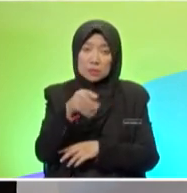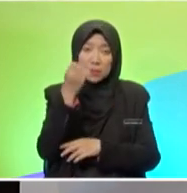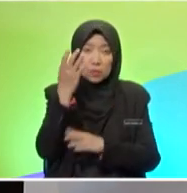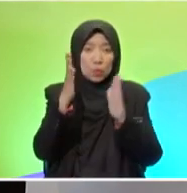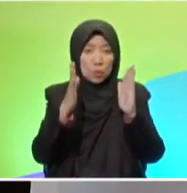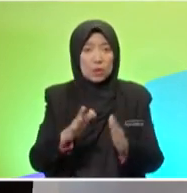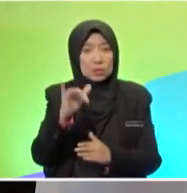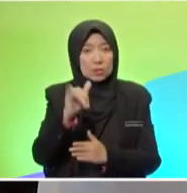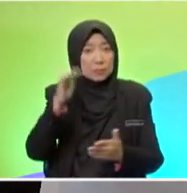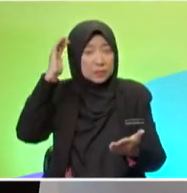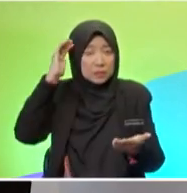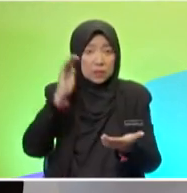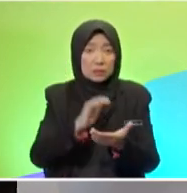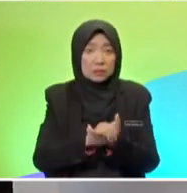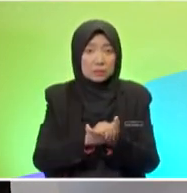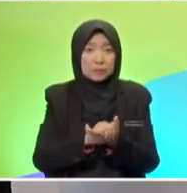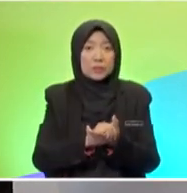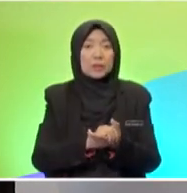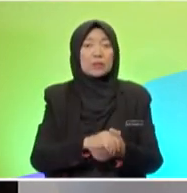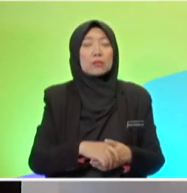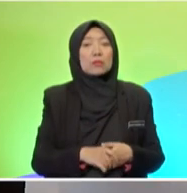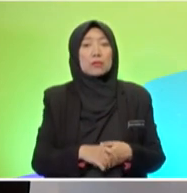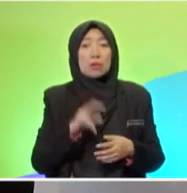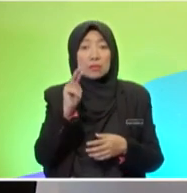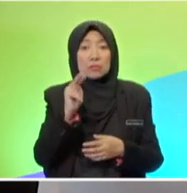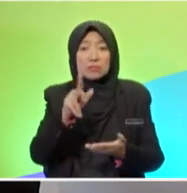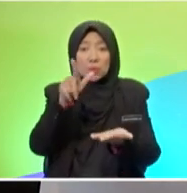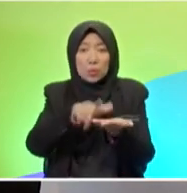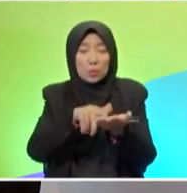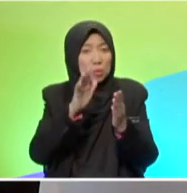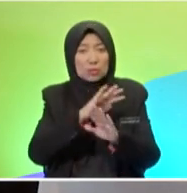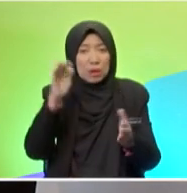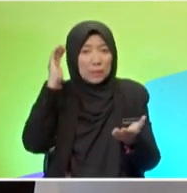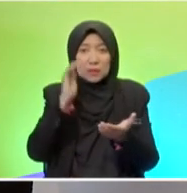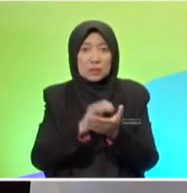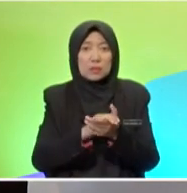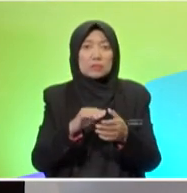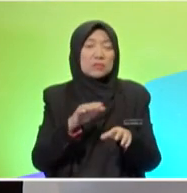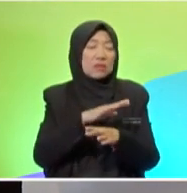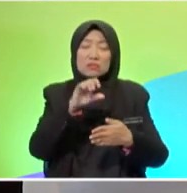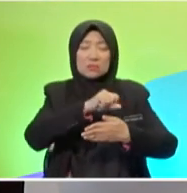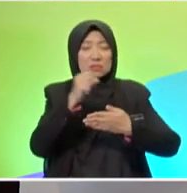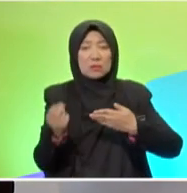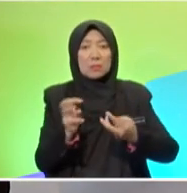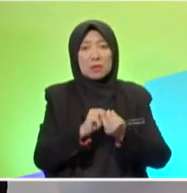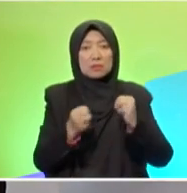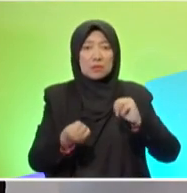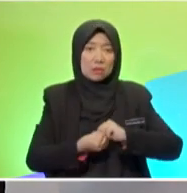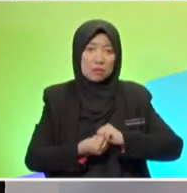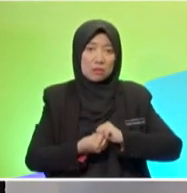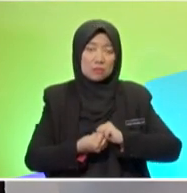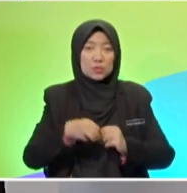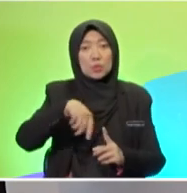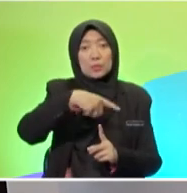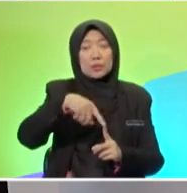percayai kita anak nanti bila kita lapo orang tak percaya pada kita akhirnya benda tak selesai masalah jadi begini ndak cari